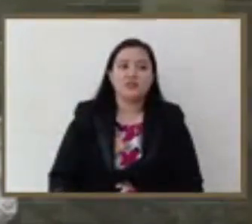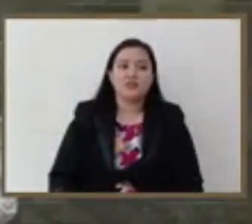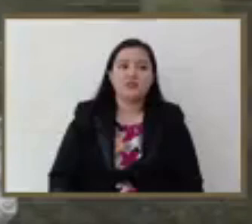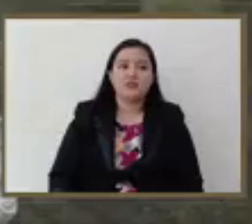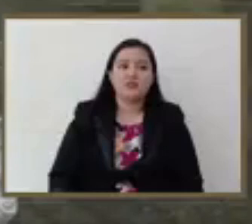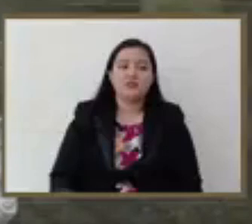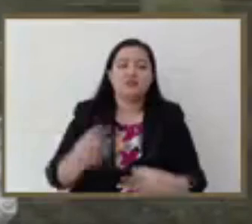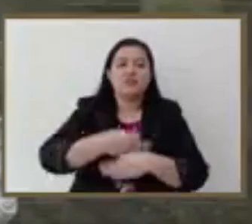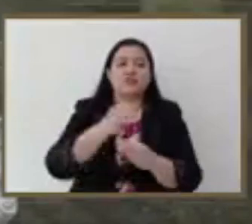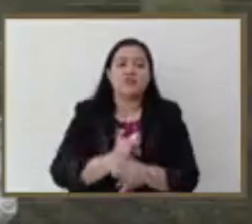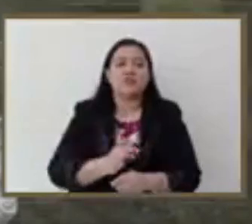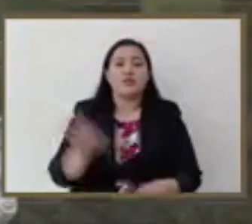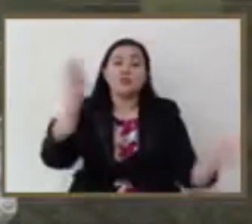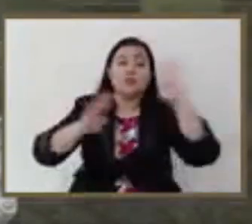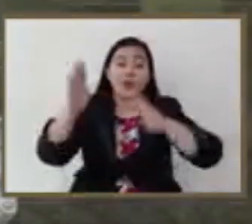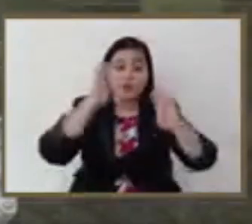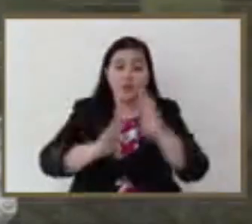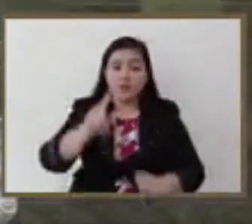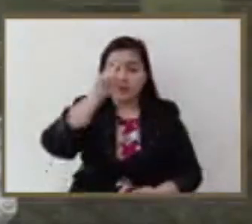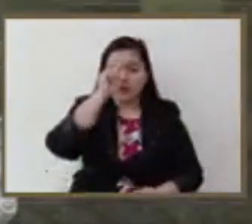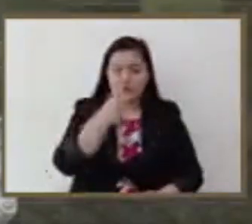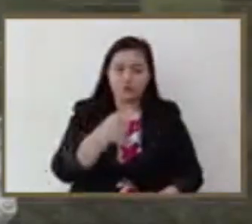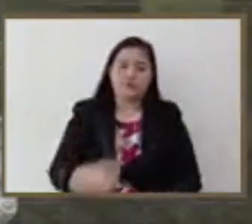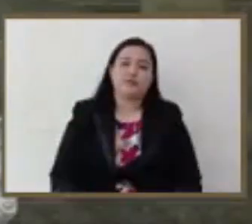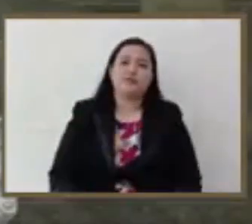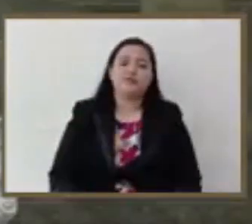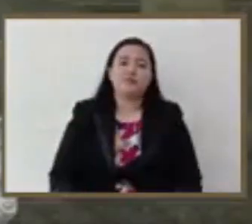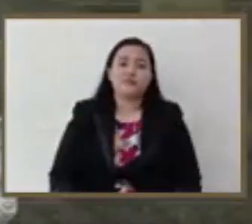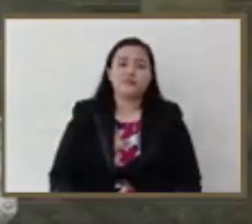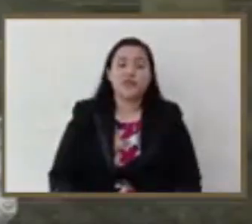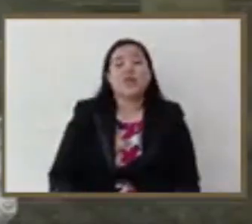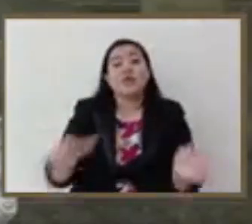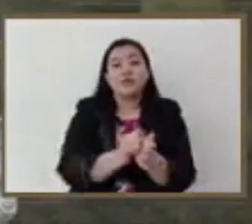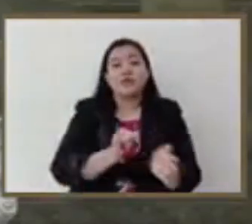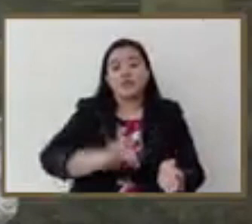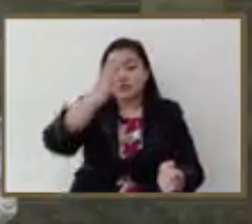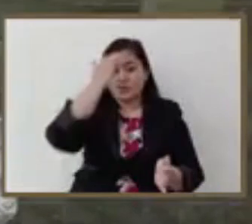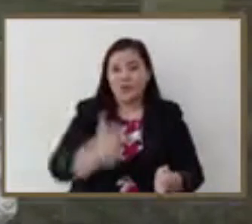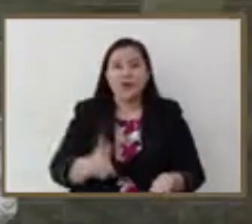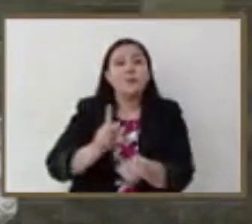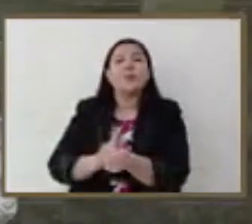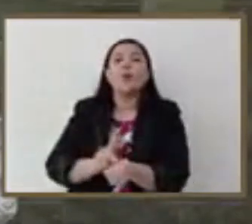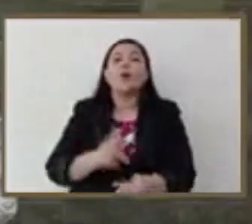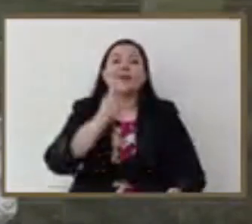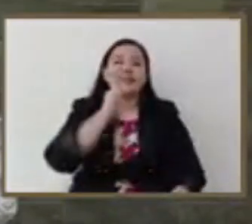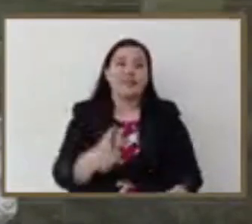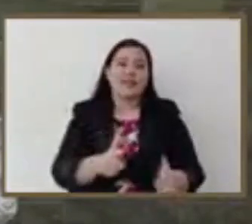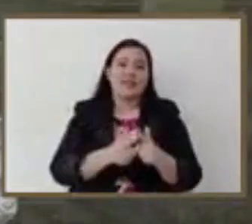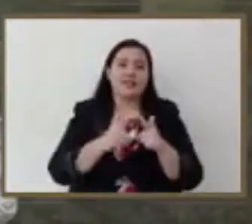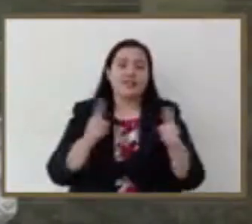Pero, napaganda sinabi ni Paul dito, let the word of God dwell with